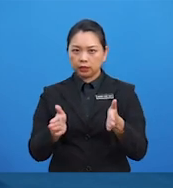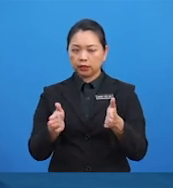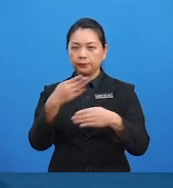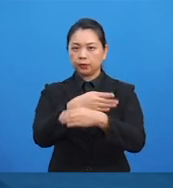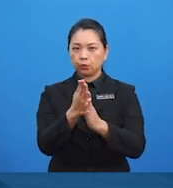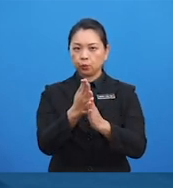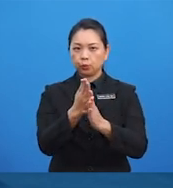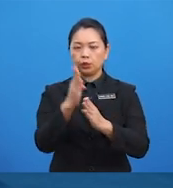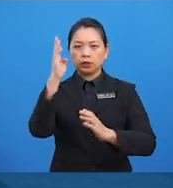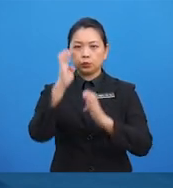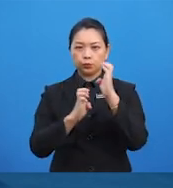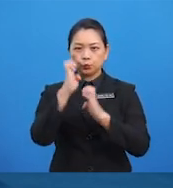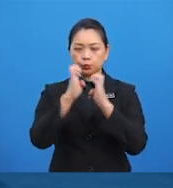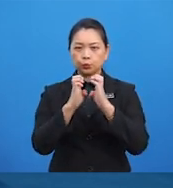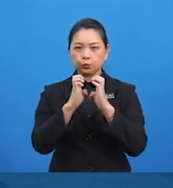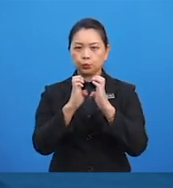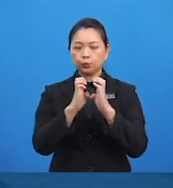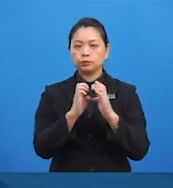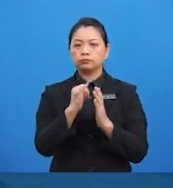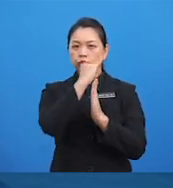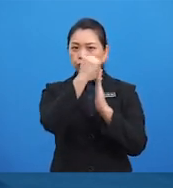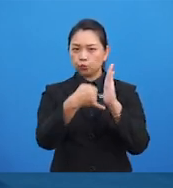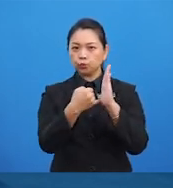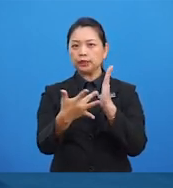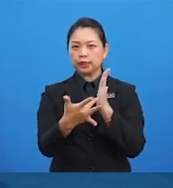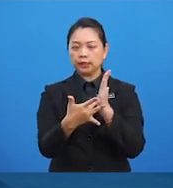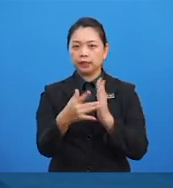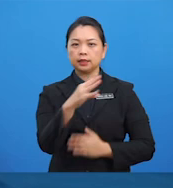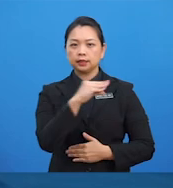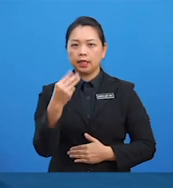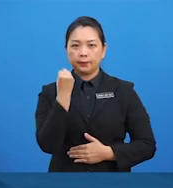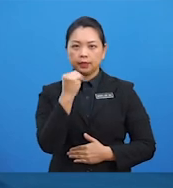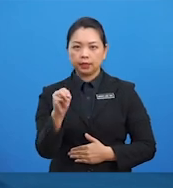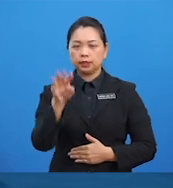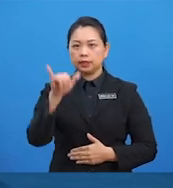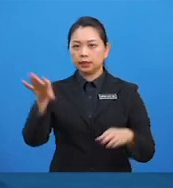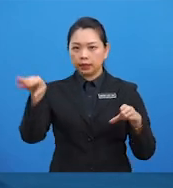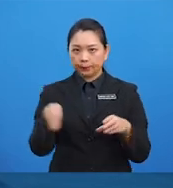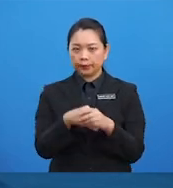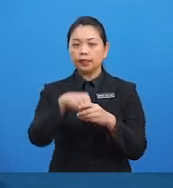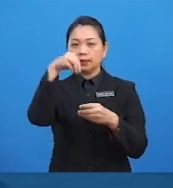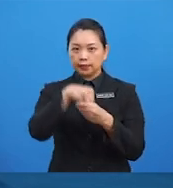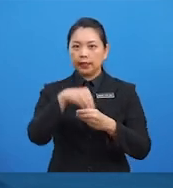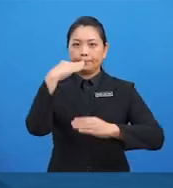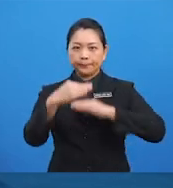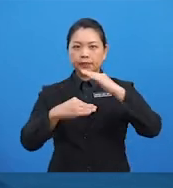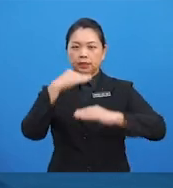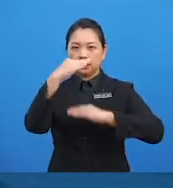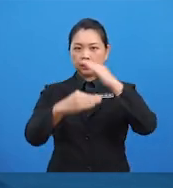jurutera, juruteknik dan mereka yang terlibat dalam pembinaan